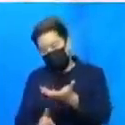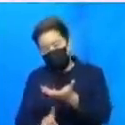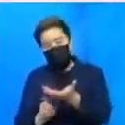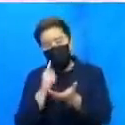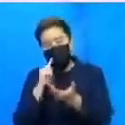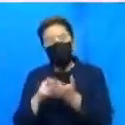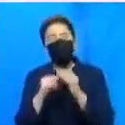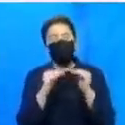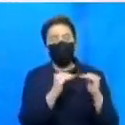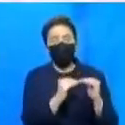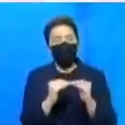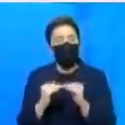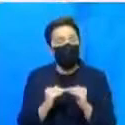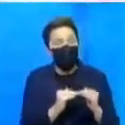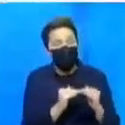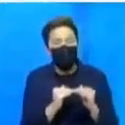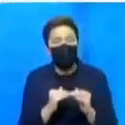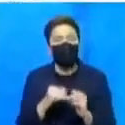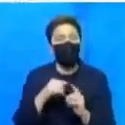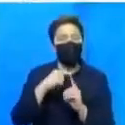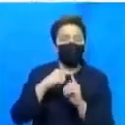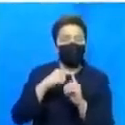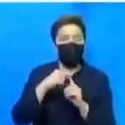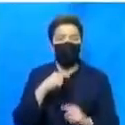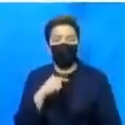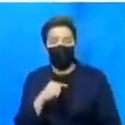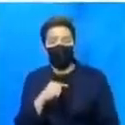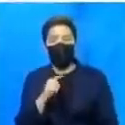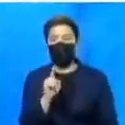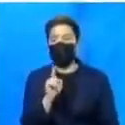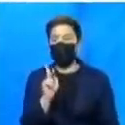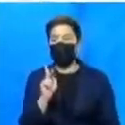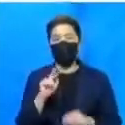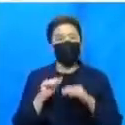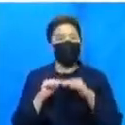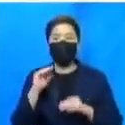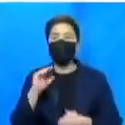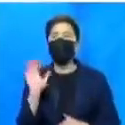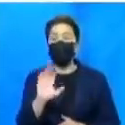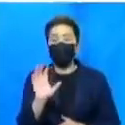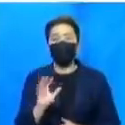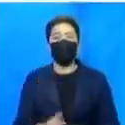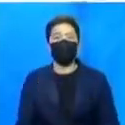มีน้ำหนักเฉลี่ยเท่าๆกันหรือคลาดเคลื่อนบวกลบไม่เกิน1กรัม